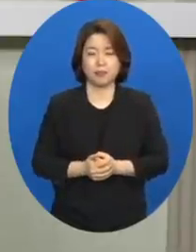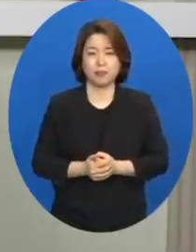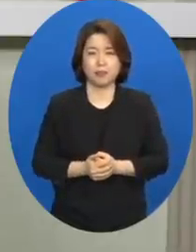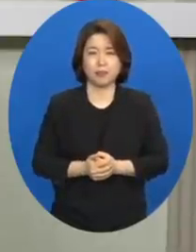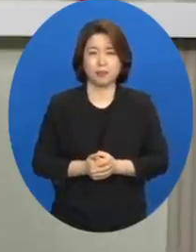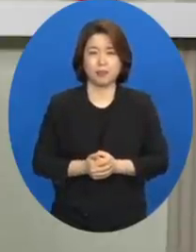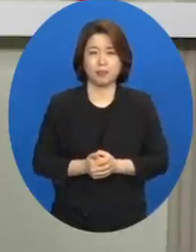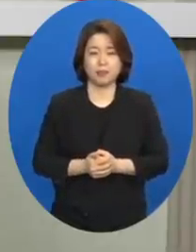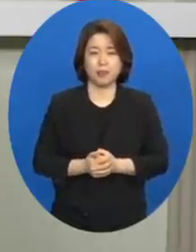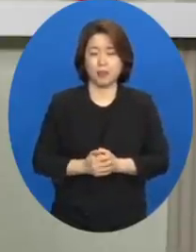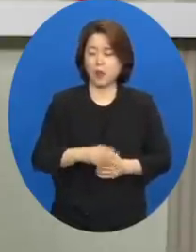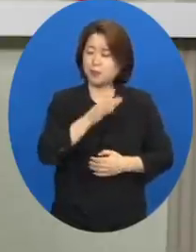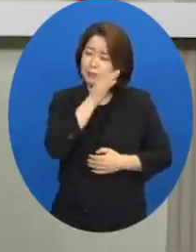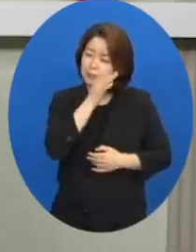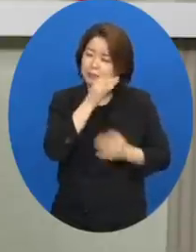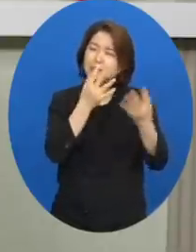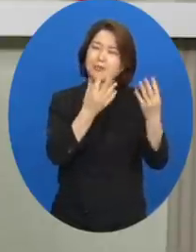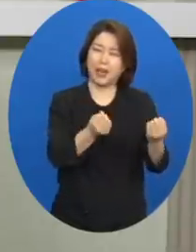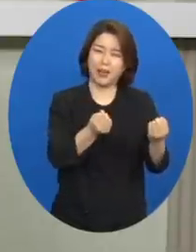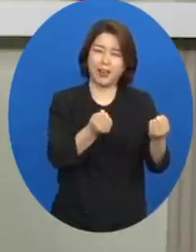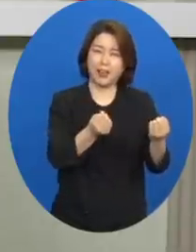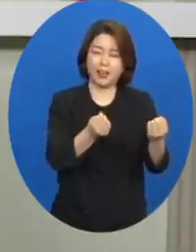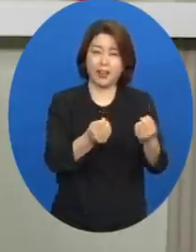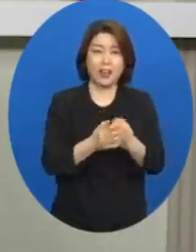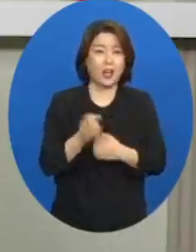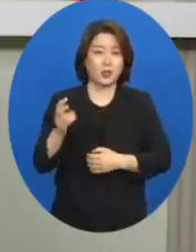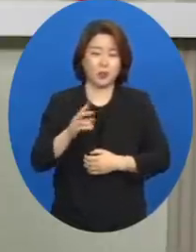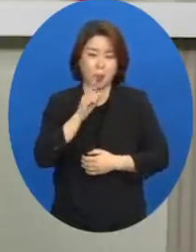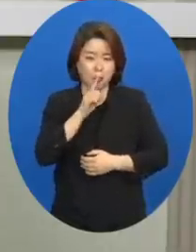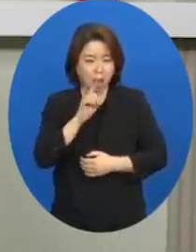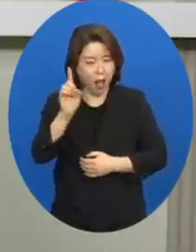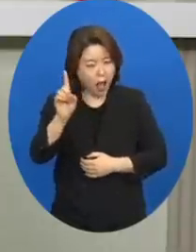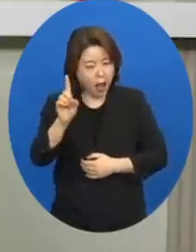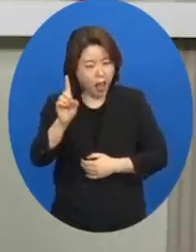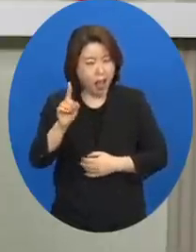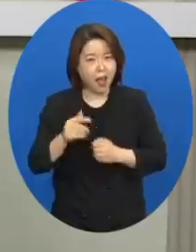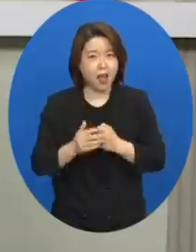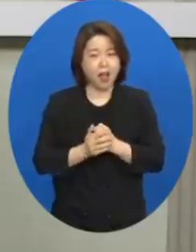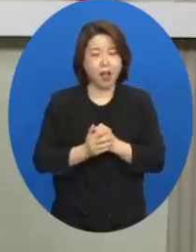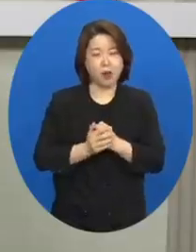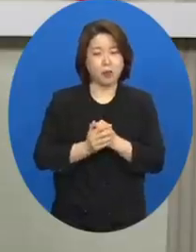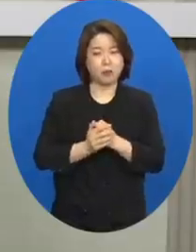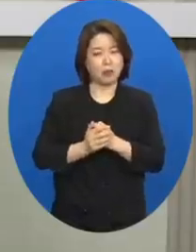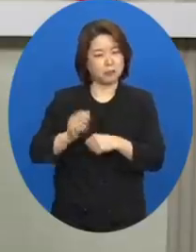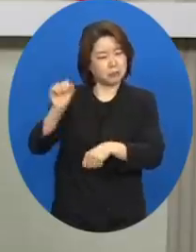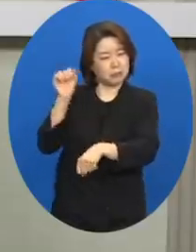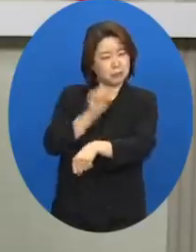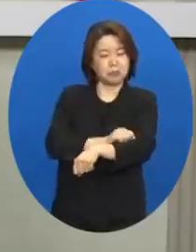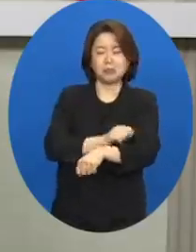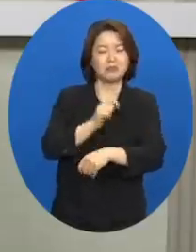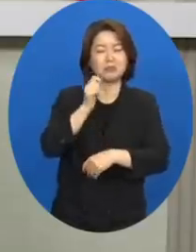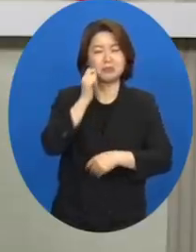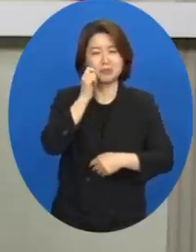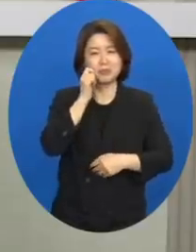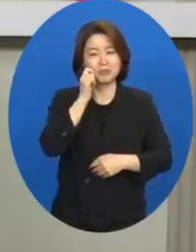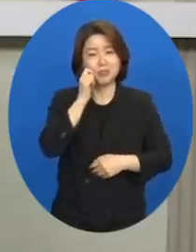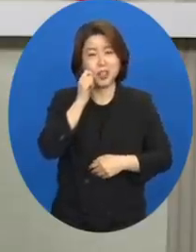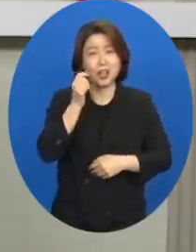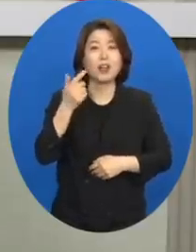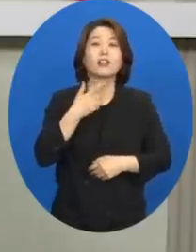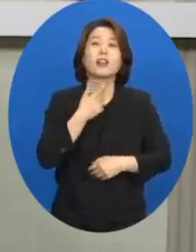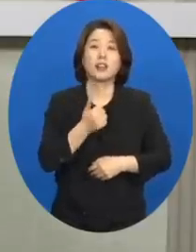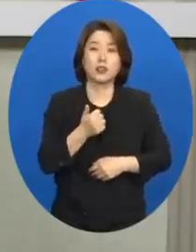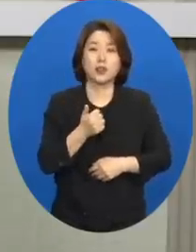아주 수줍어하고 말 한 마디도 이렇게 변변치 못했던 그런